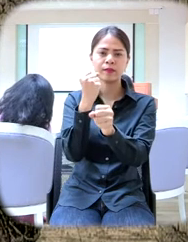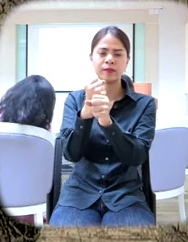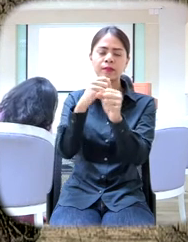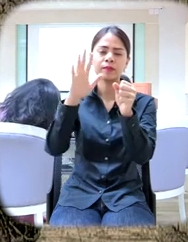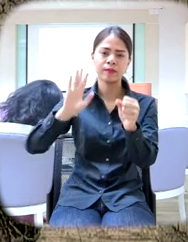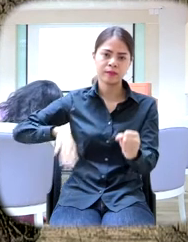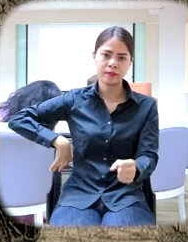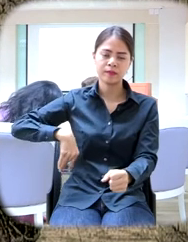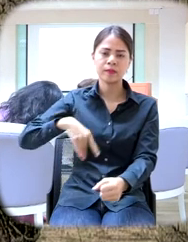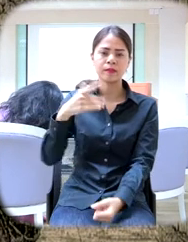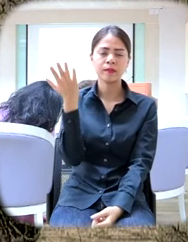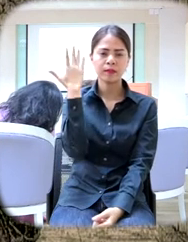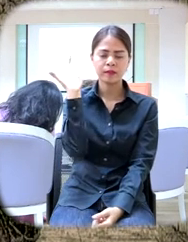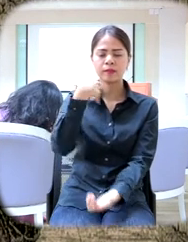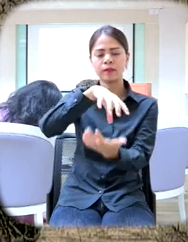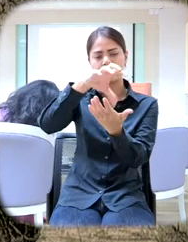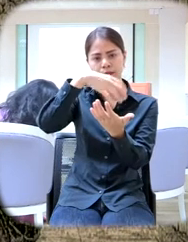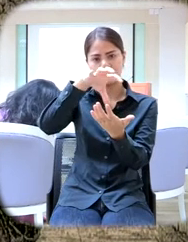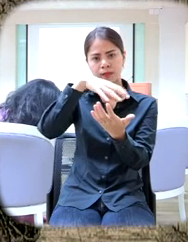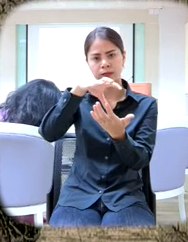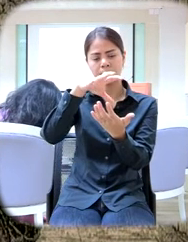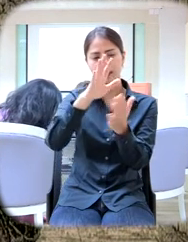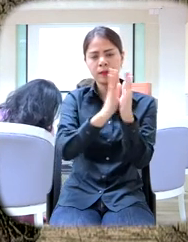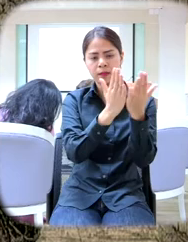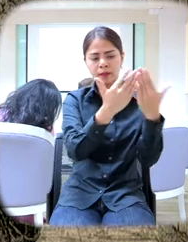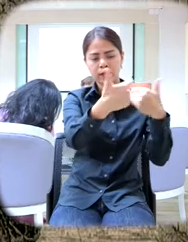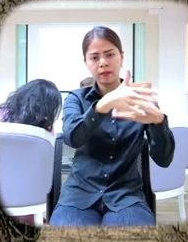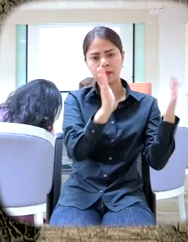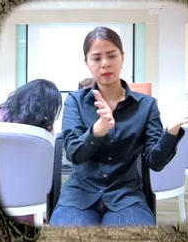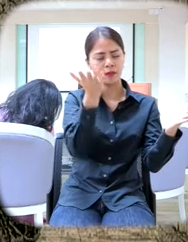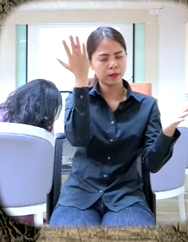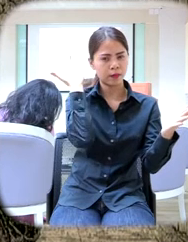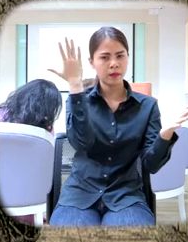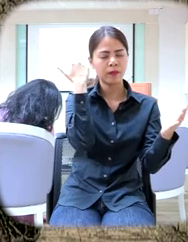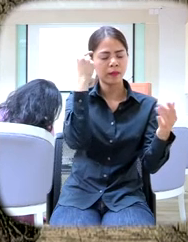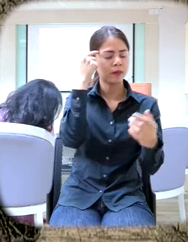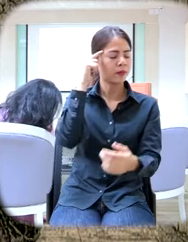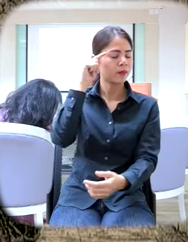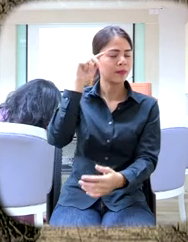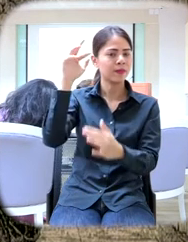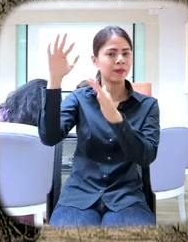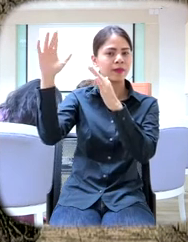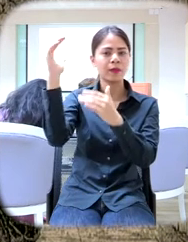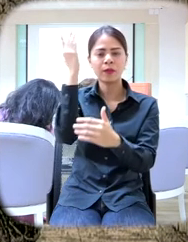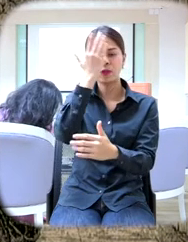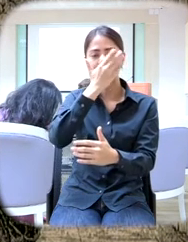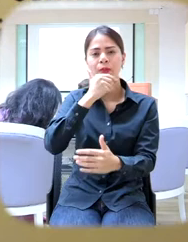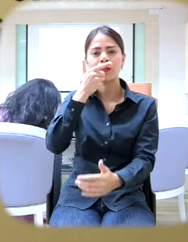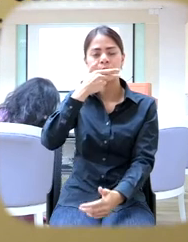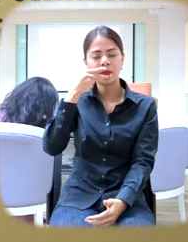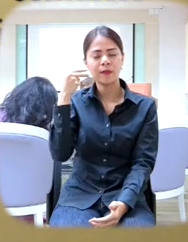นะครับก็เป็นภาพที่พูดถึงตัวสภาพห้องสมุดนะครับในแนวคิดที่ค่อนข้างจะโรแมนติกหน่อยนะครับ